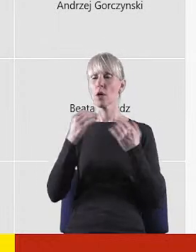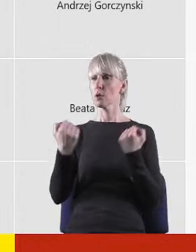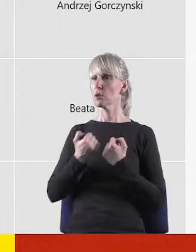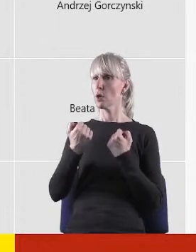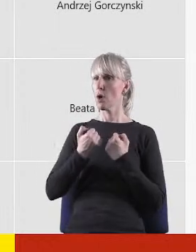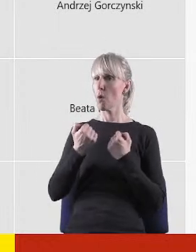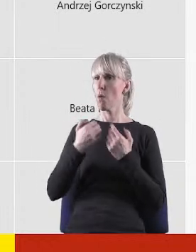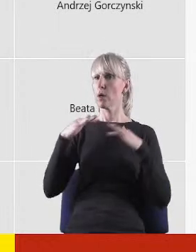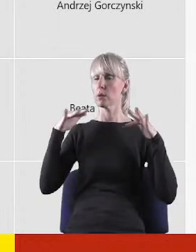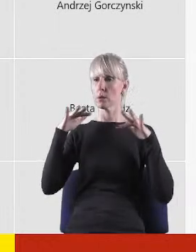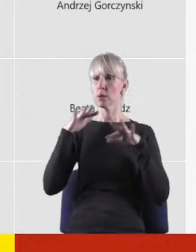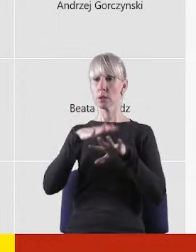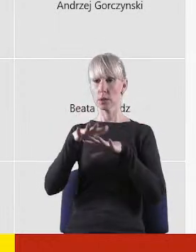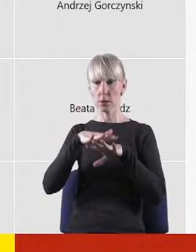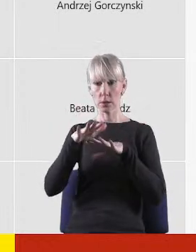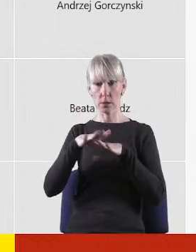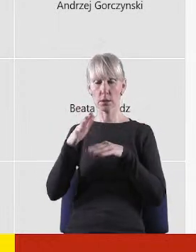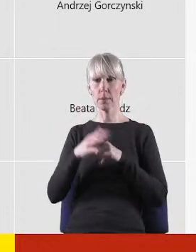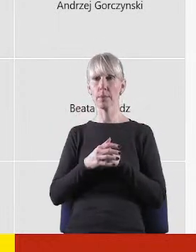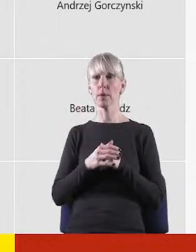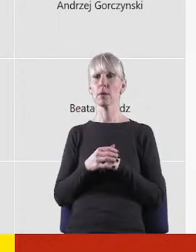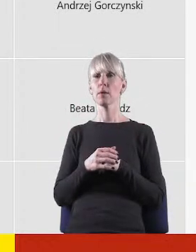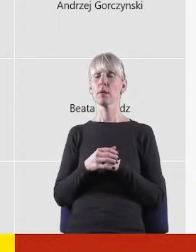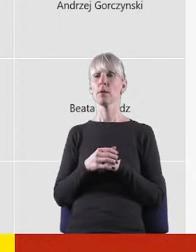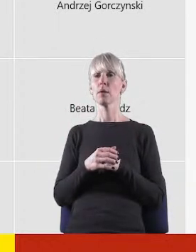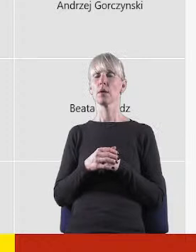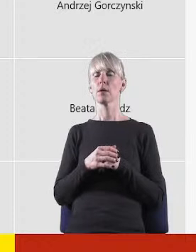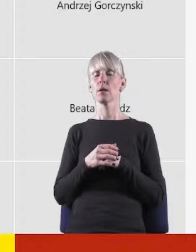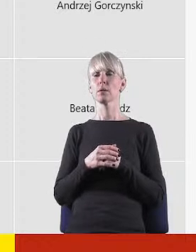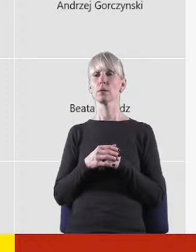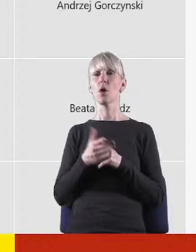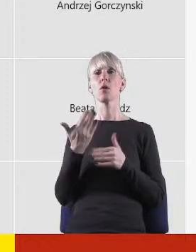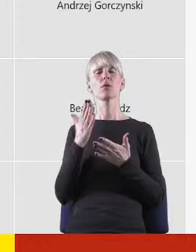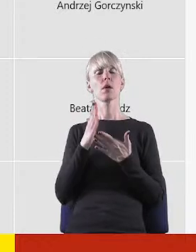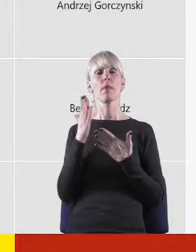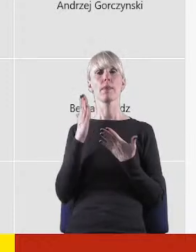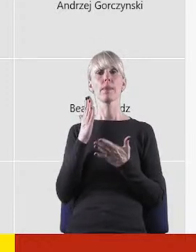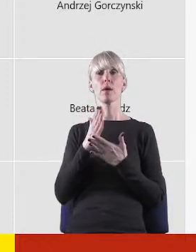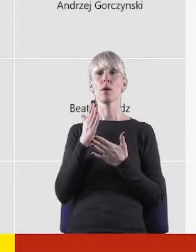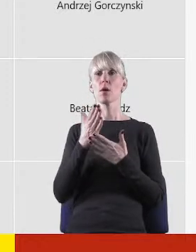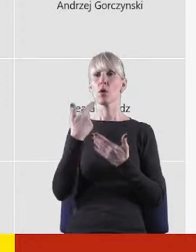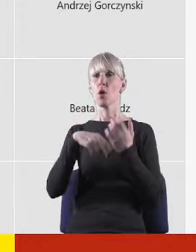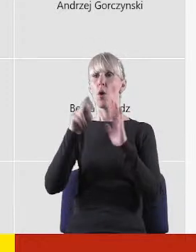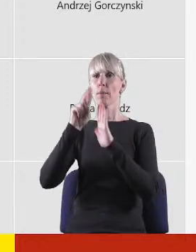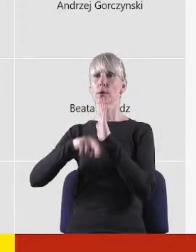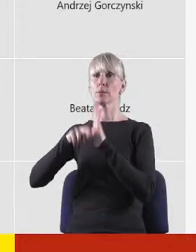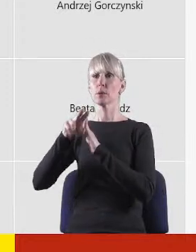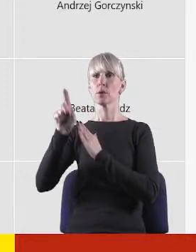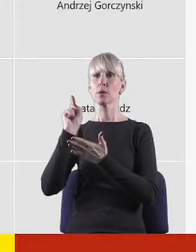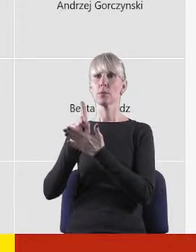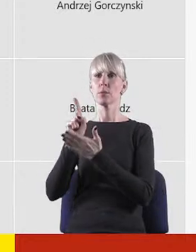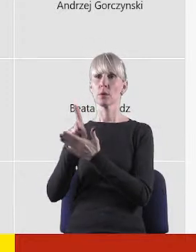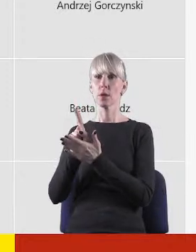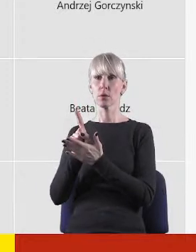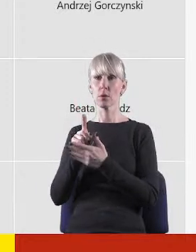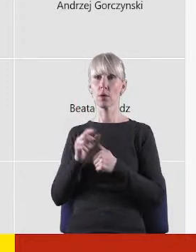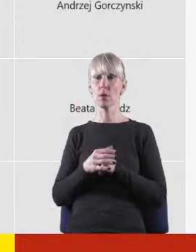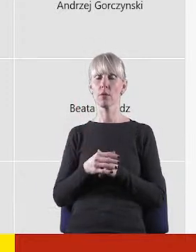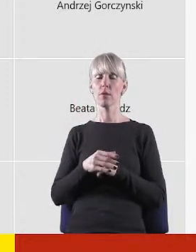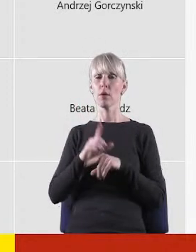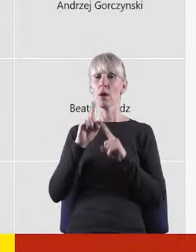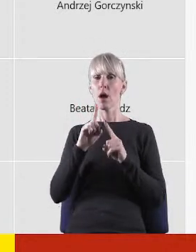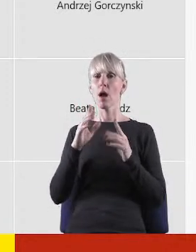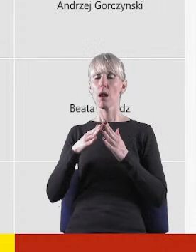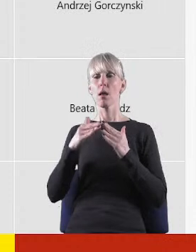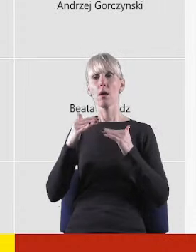wprowadzony system. Może nie tyle uszczelniania przepisów systemu podatkowego, co po prostu wzrasta